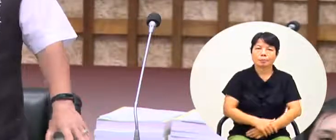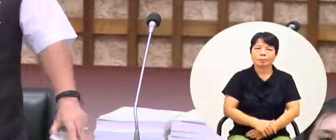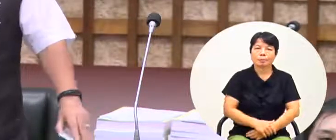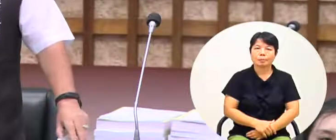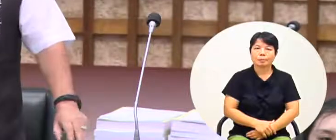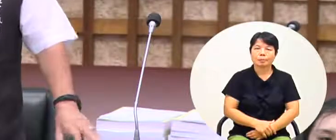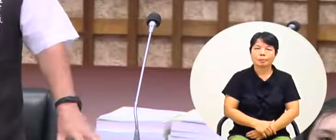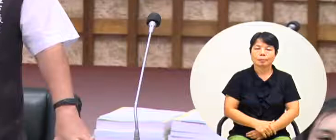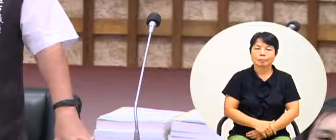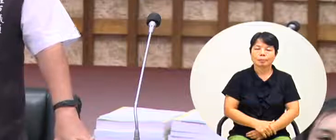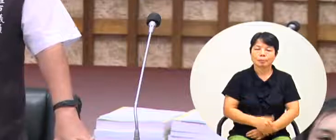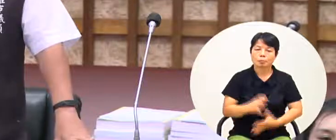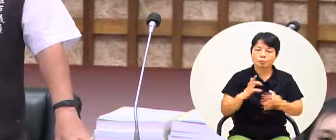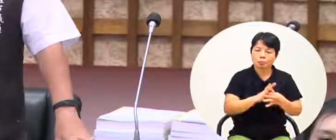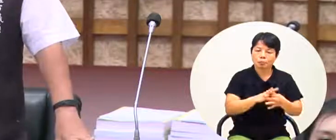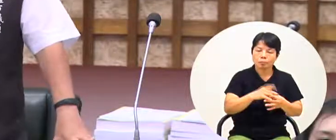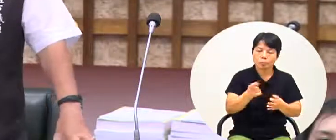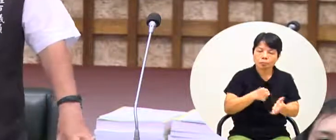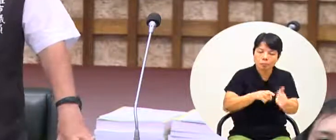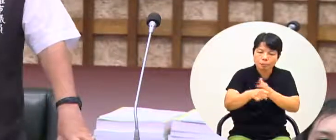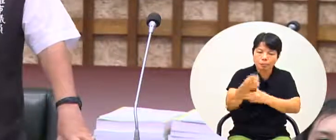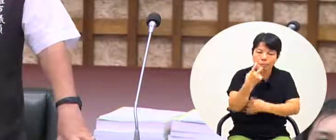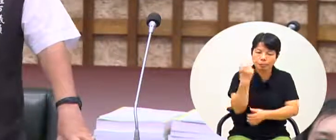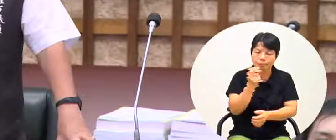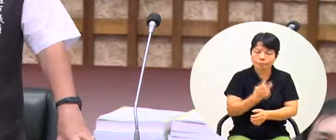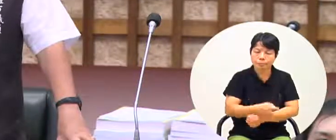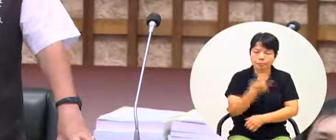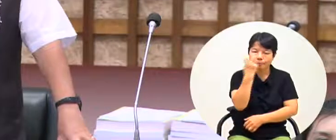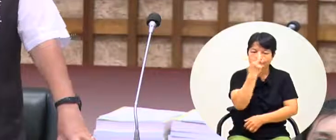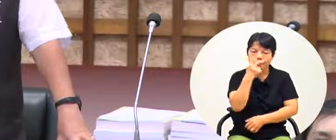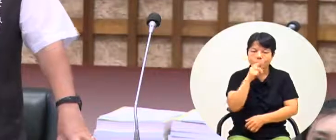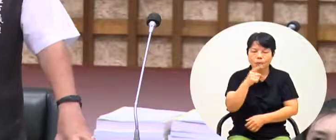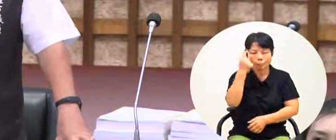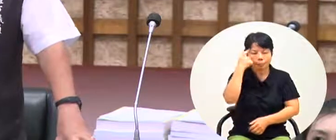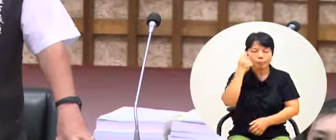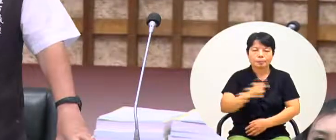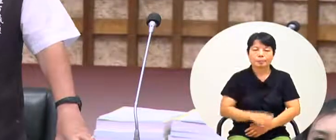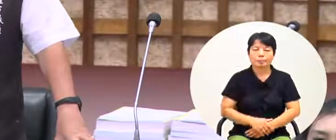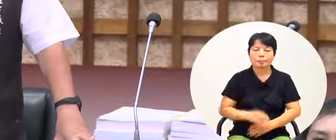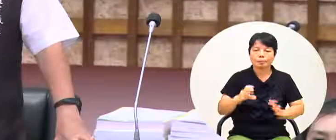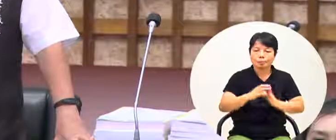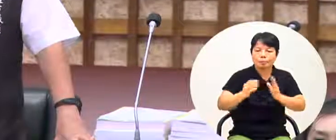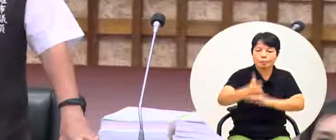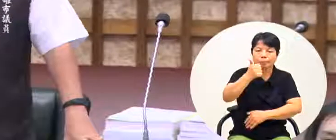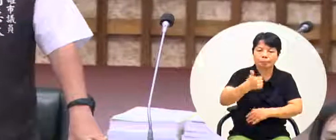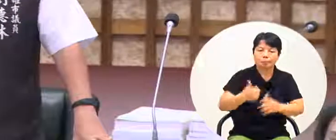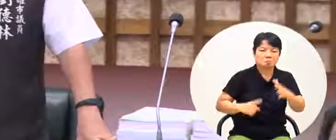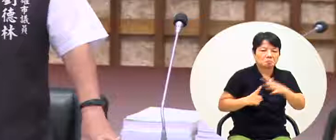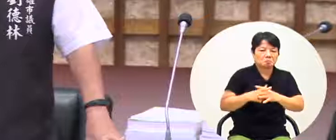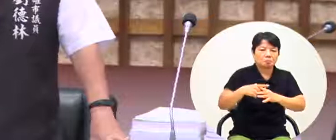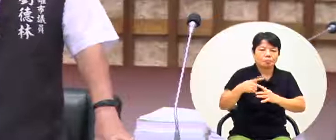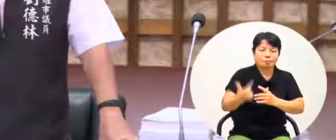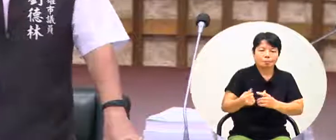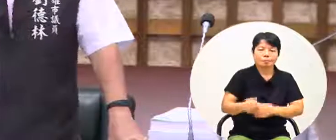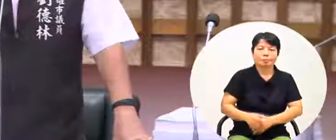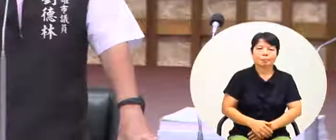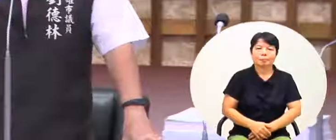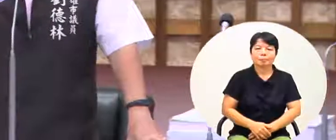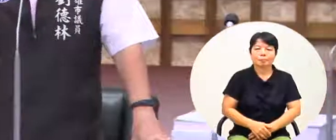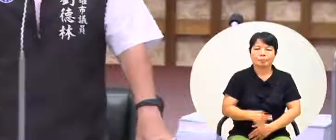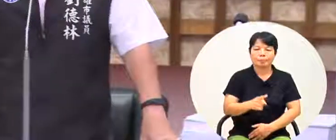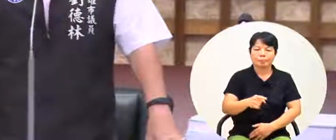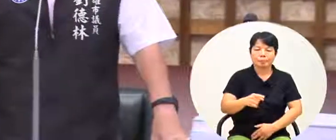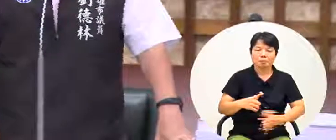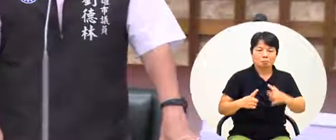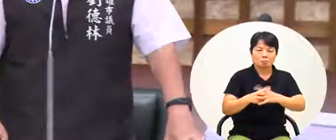在督促。我在想说，局长也非常优秀。刚刚诚如李议员所讲的，在优秀当下也是